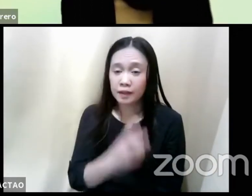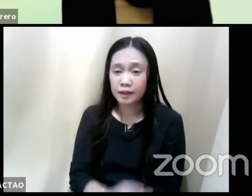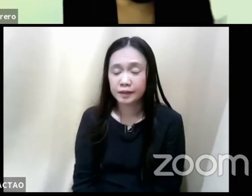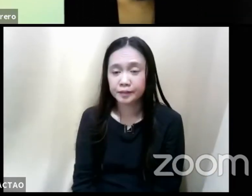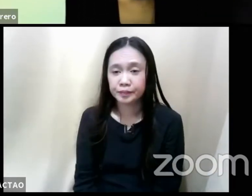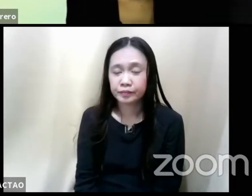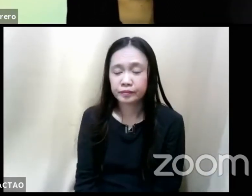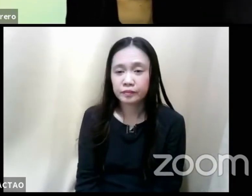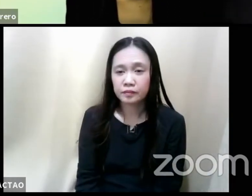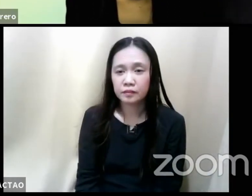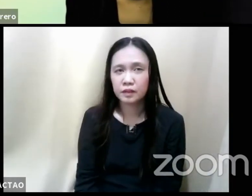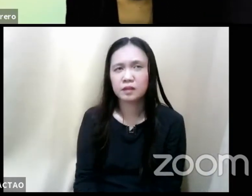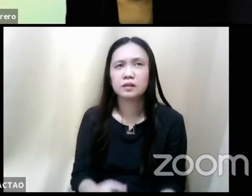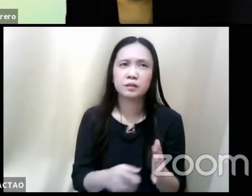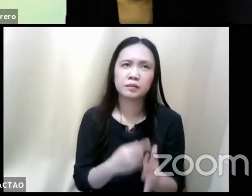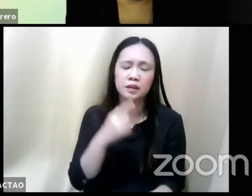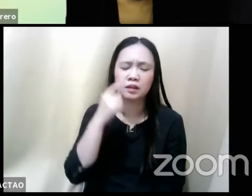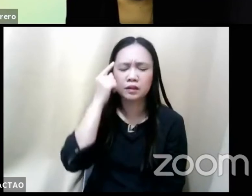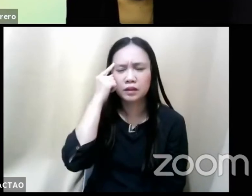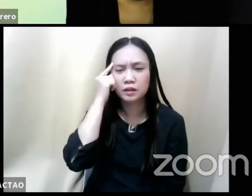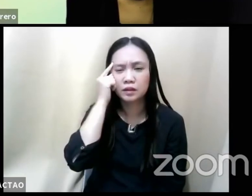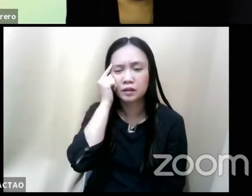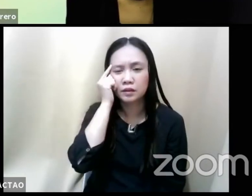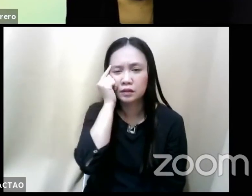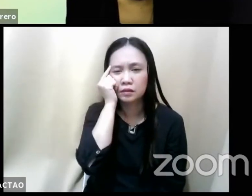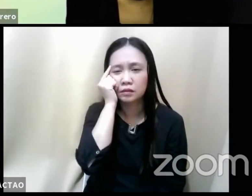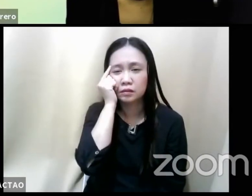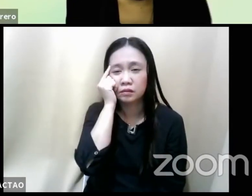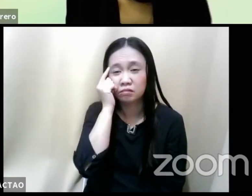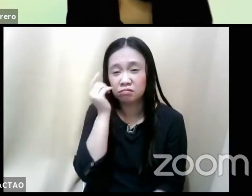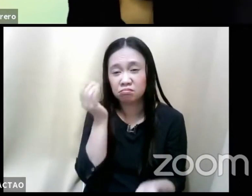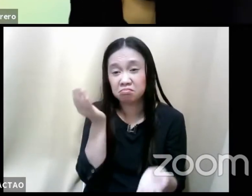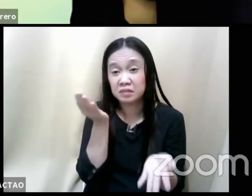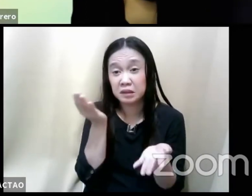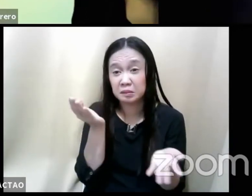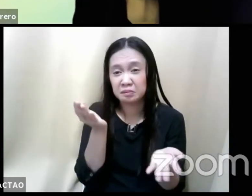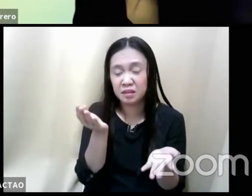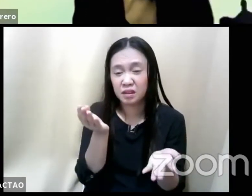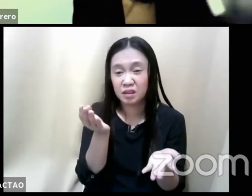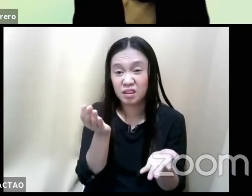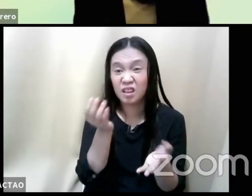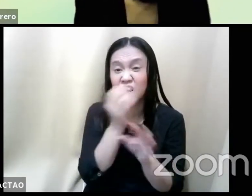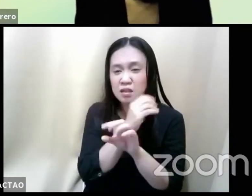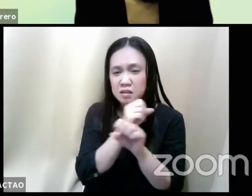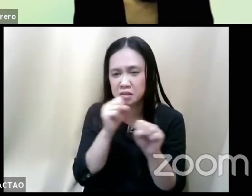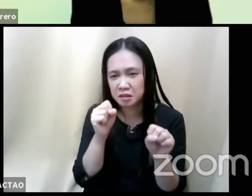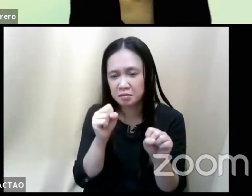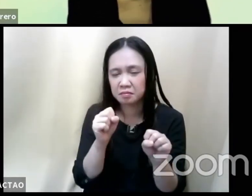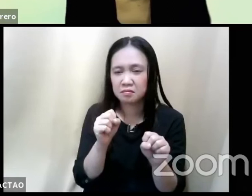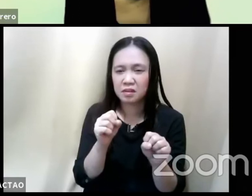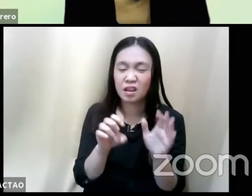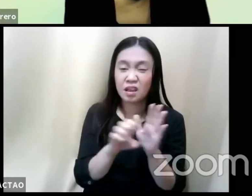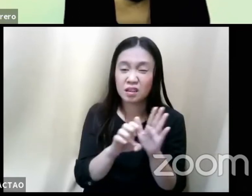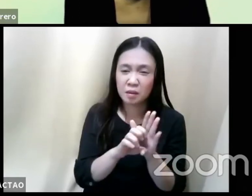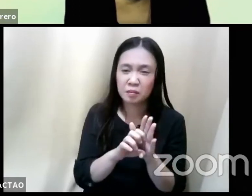minsan iniisip ko, sila pa yung baka mag-rescue sa'yo eh. For example, kailangan ng evacuation, then all